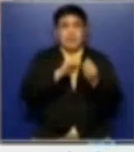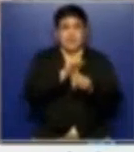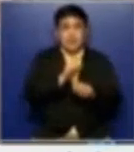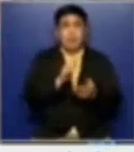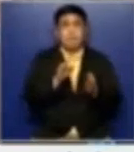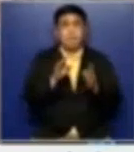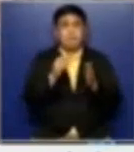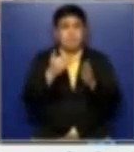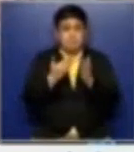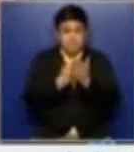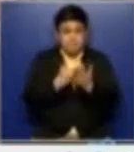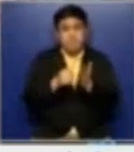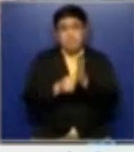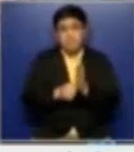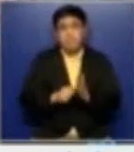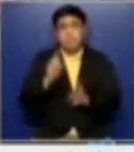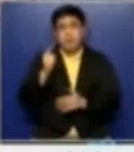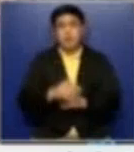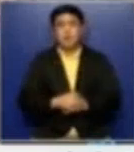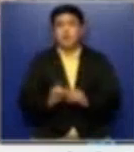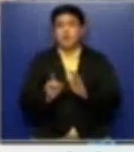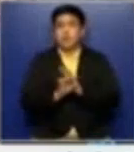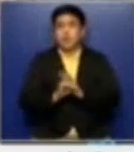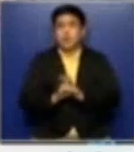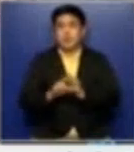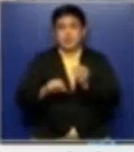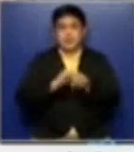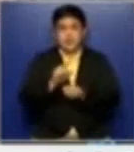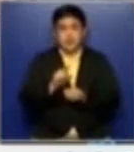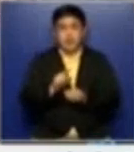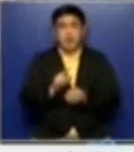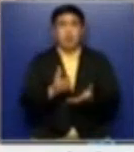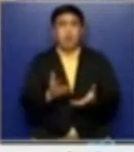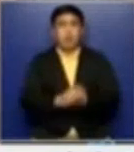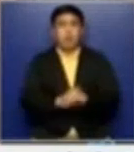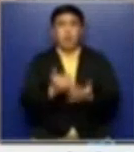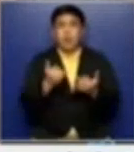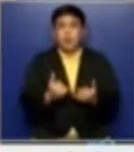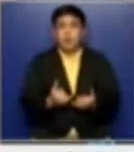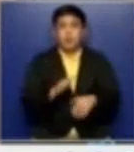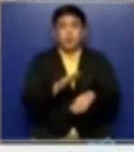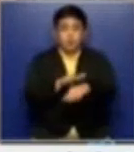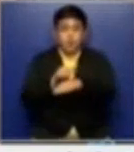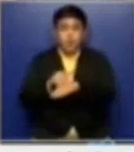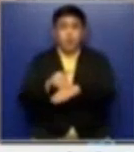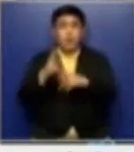สุดท้ายครับท่านประธานครับเมื่อปรับทีมเศรษฐกิจแล้วไม่พอวันนี้ผมจะชวนท่านนาย